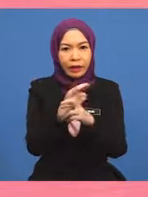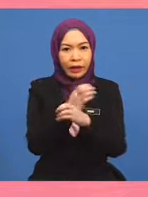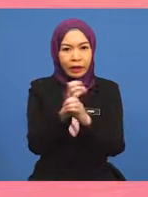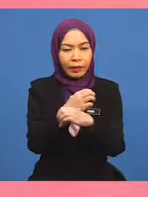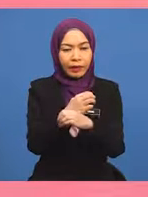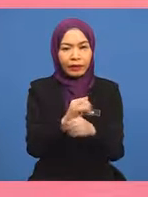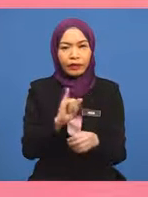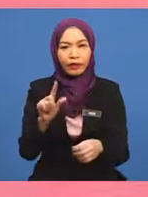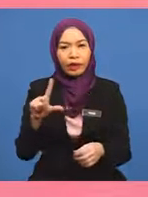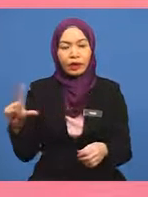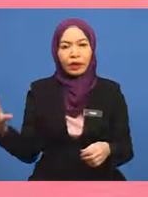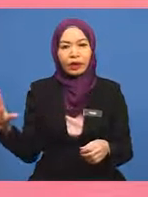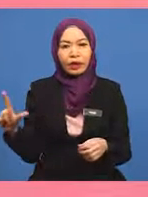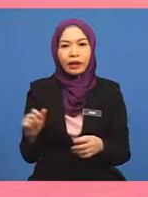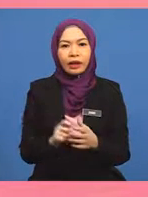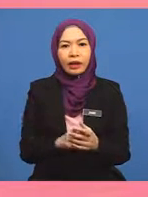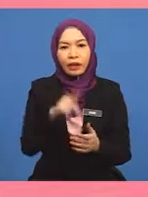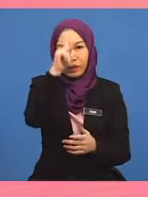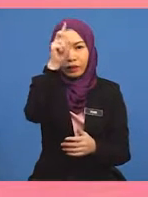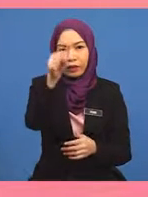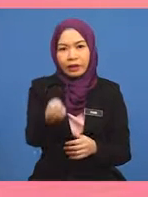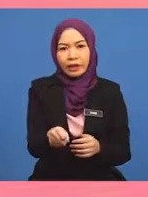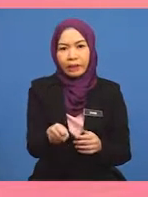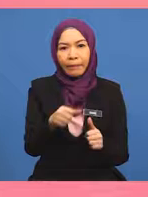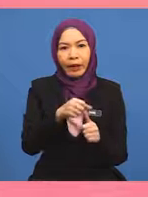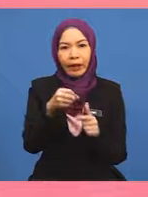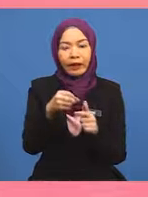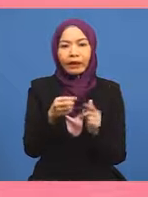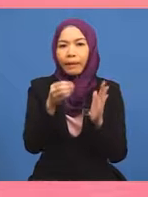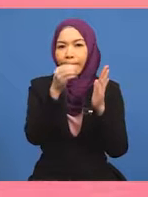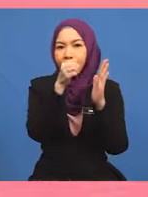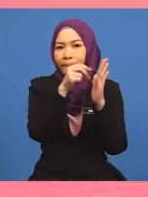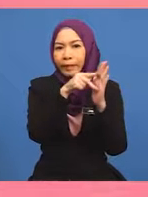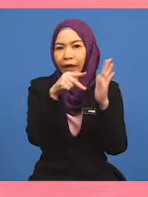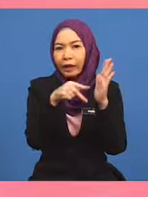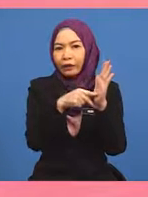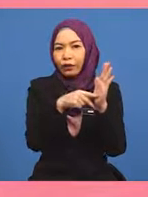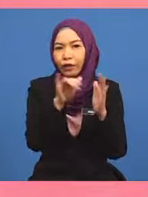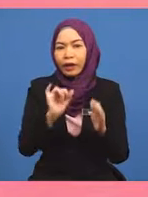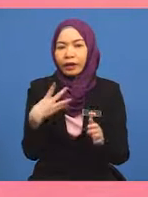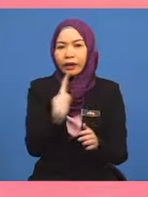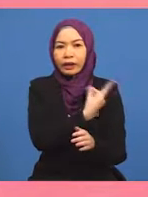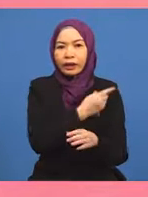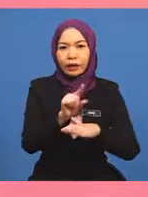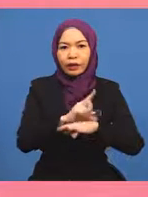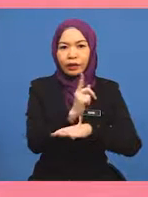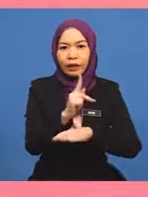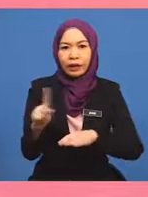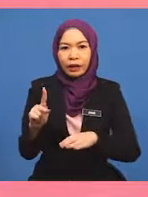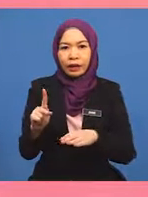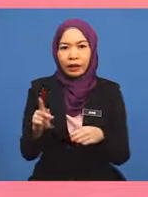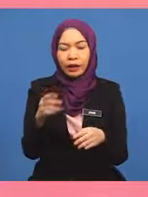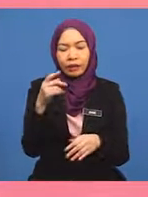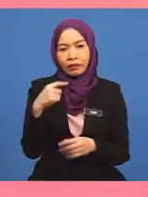konsep atau peraturan yang digunakan oleh pereka bentuk